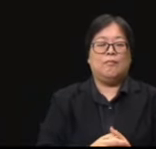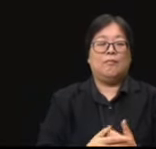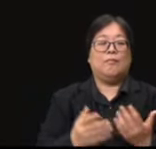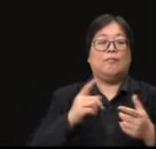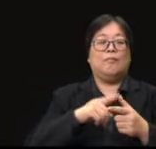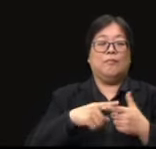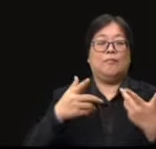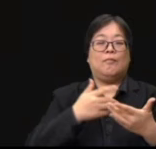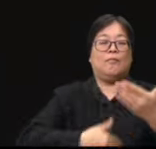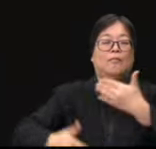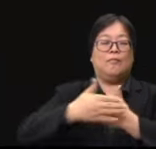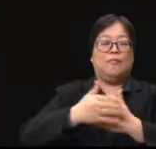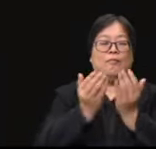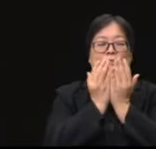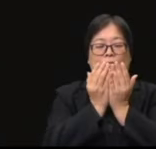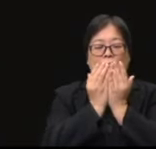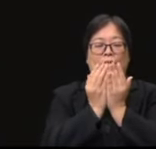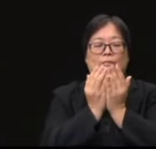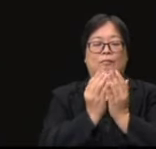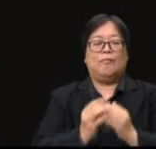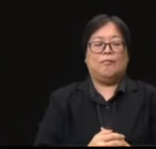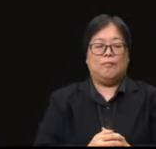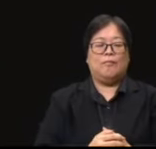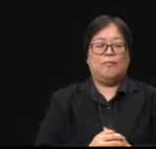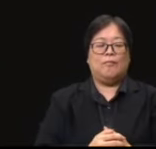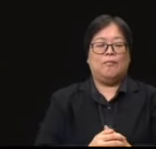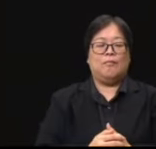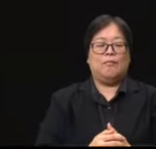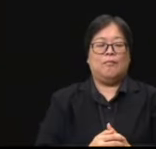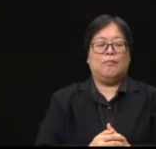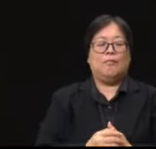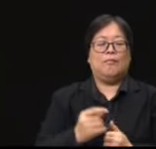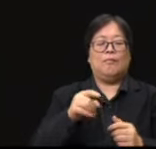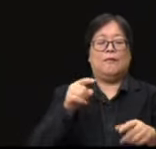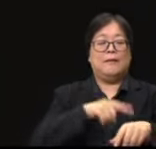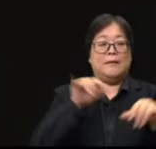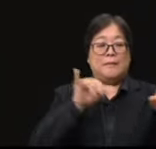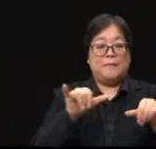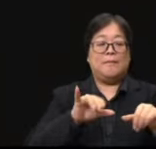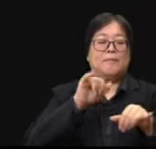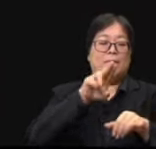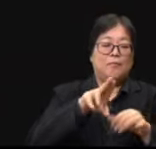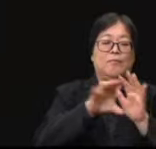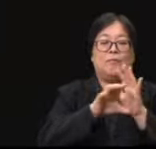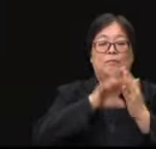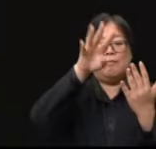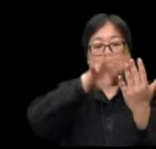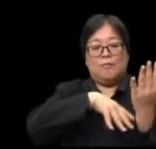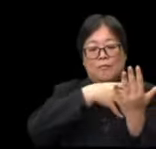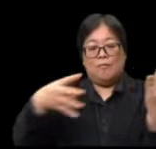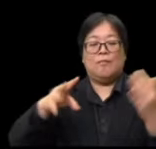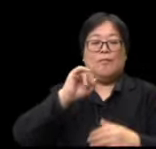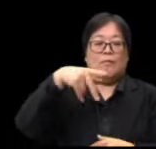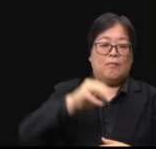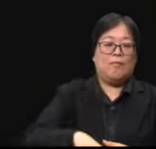ataupun pengembalian sesi persekolahan itu ke bulan Januari pada masa yang sama isu isu seperti Takwin SPM